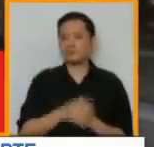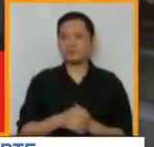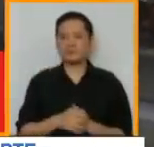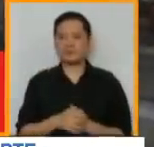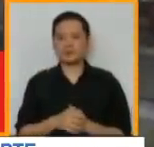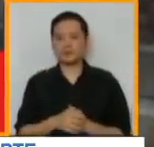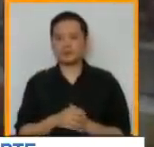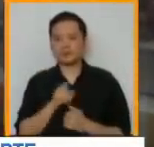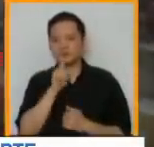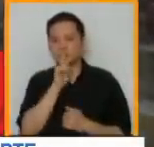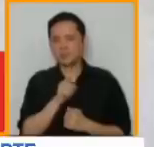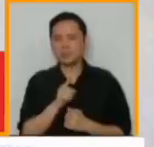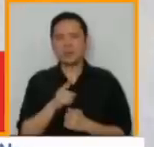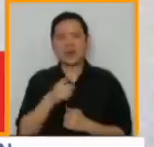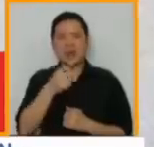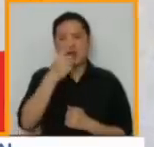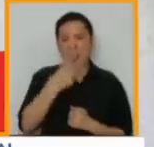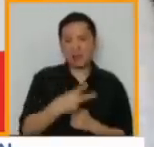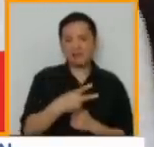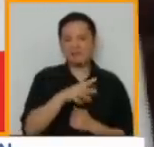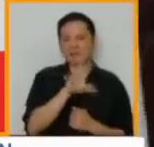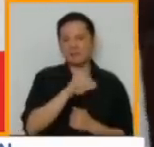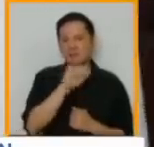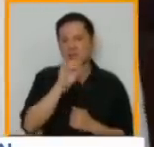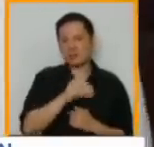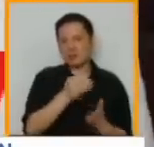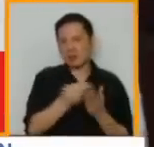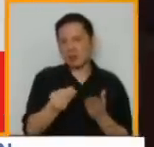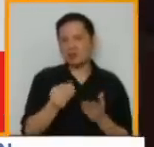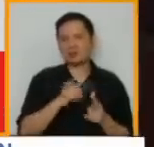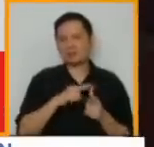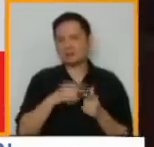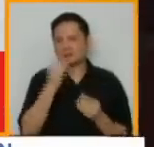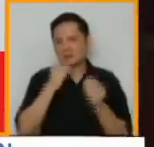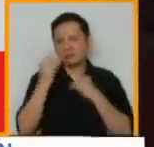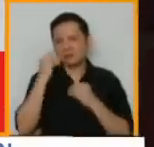lang makakain ng mga bata. Baka sa slice na rin, kung meron, di